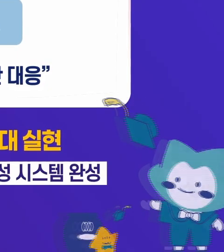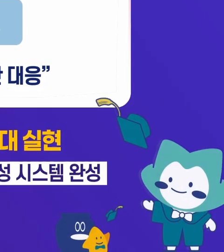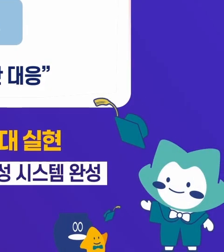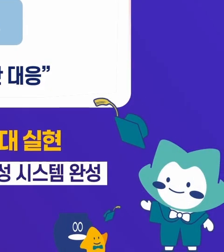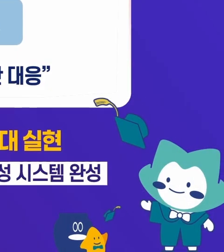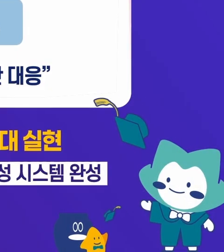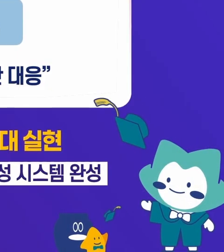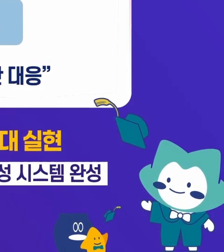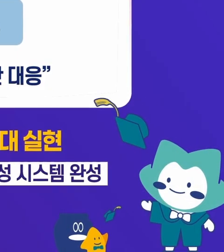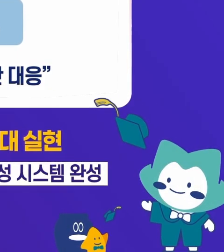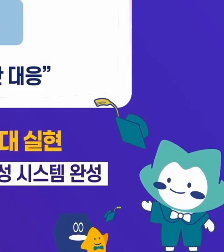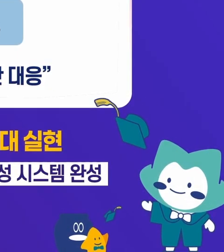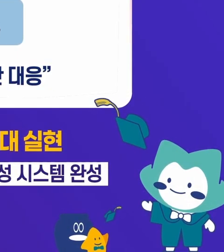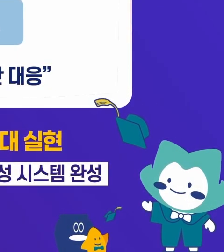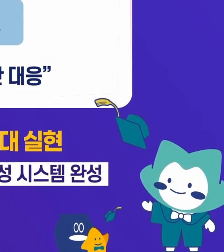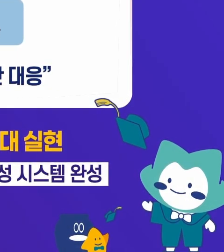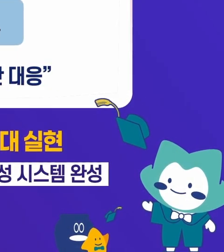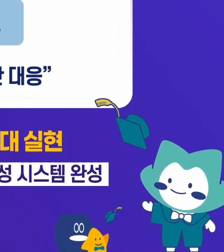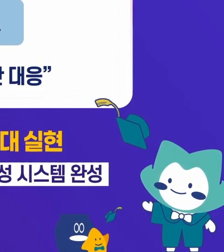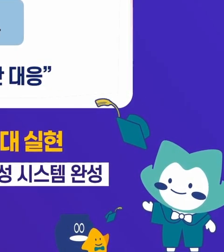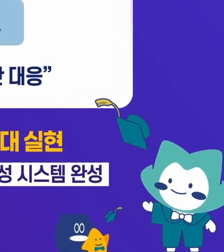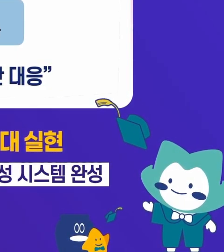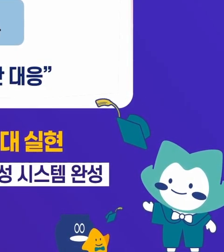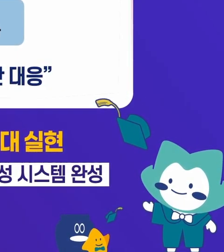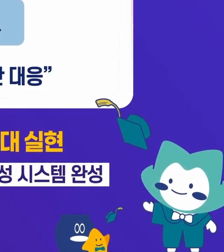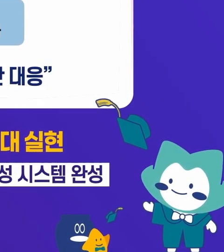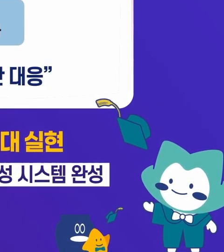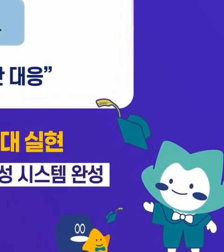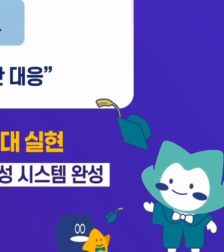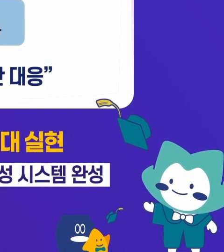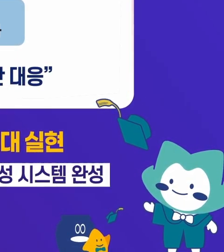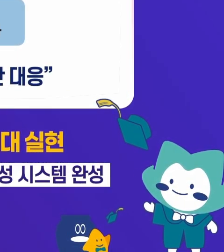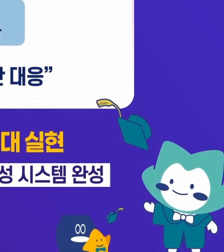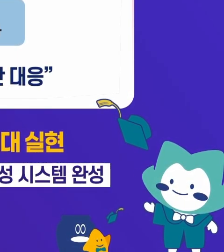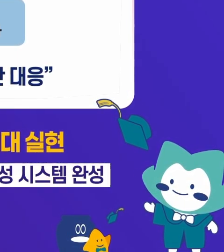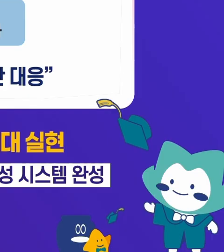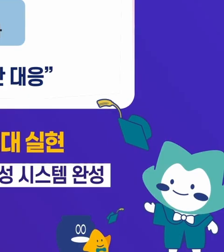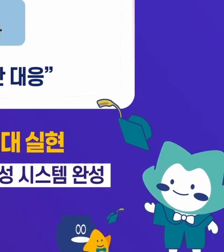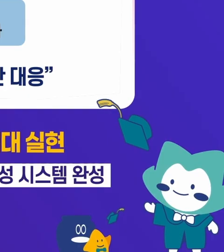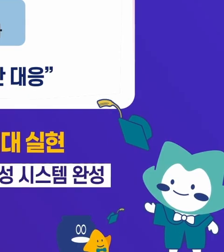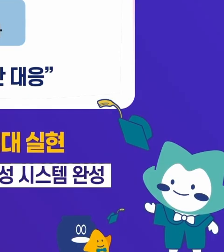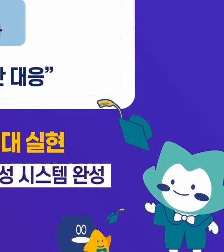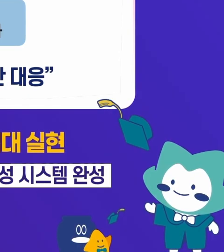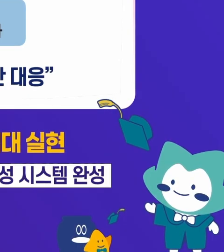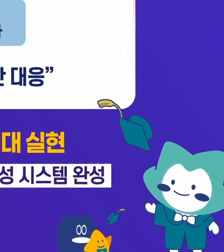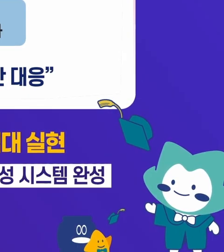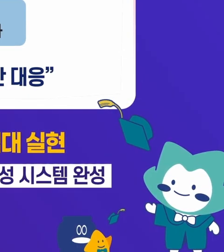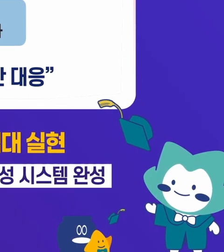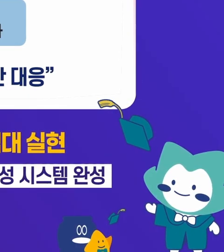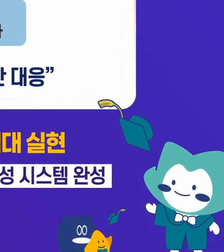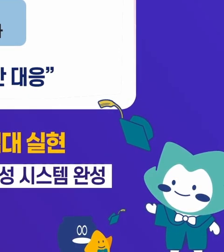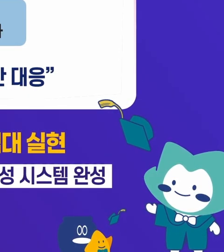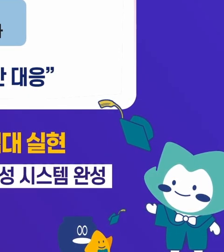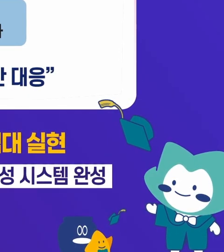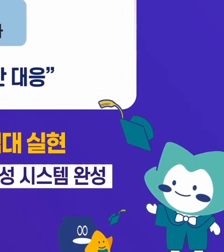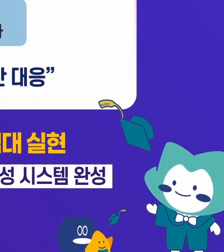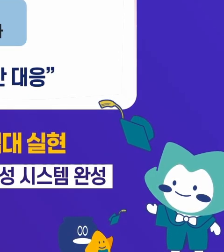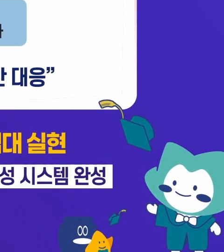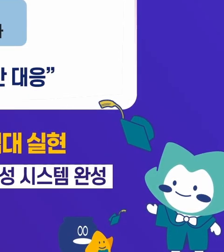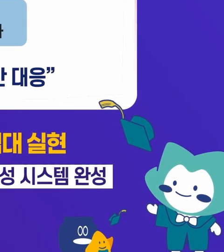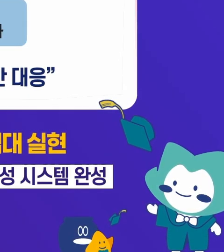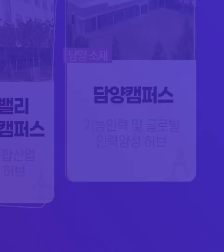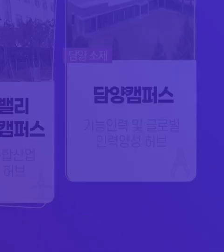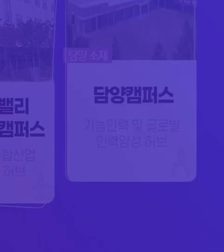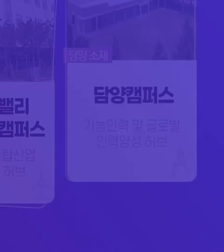됩니다. 전국 최초 4년제 학사 과정과 2년제 전문학사 과정이 함께 운영되는 새로운 형태의 국립대학으로